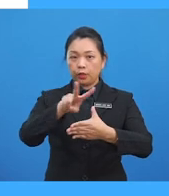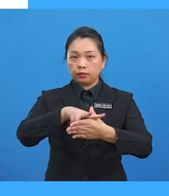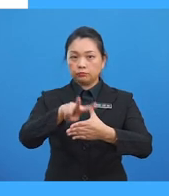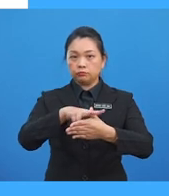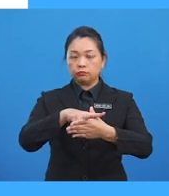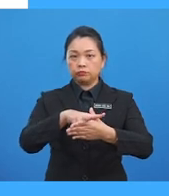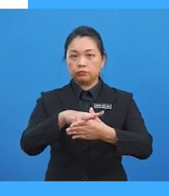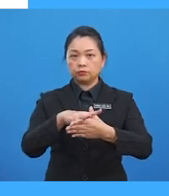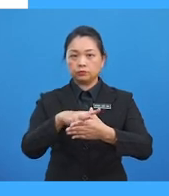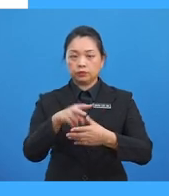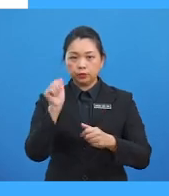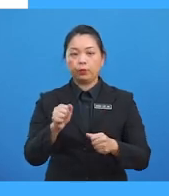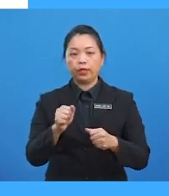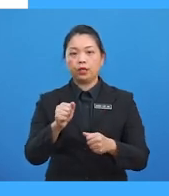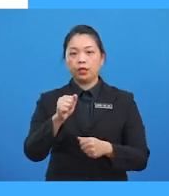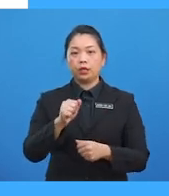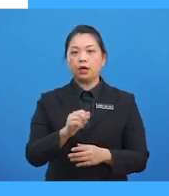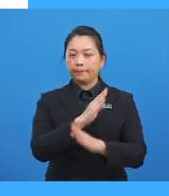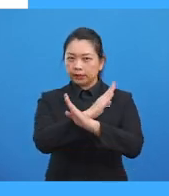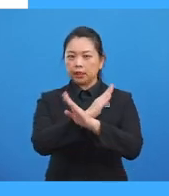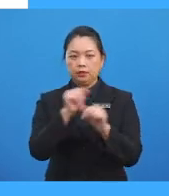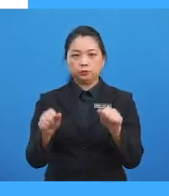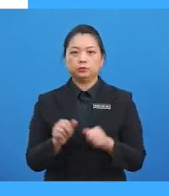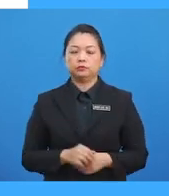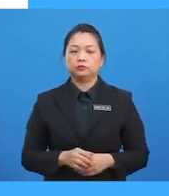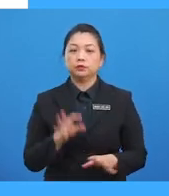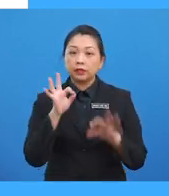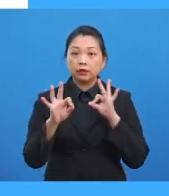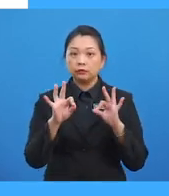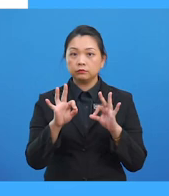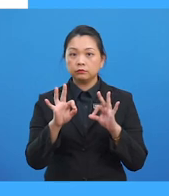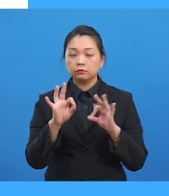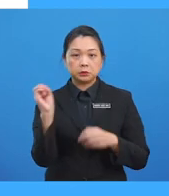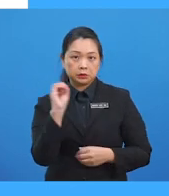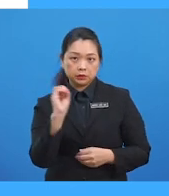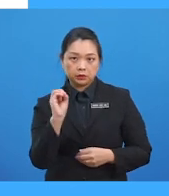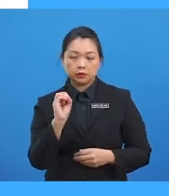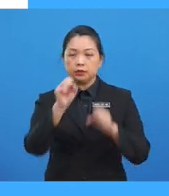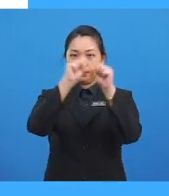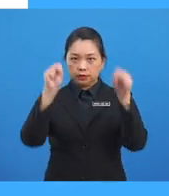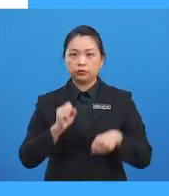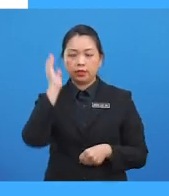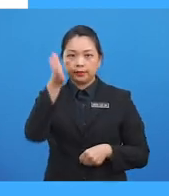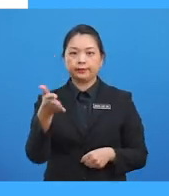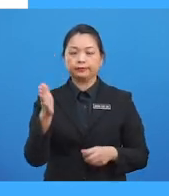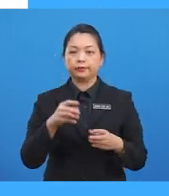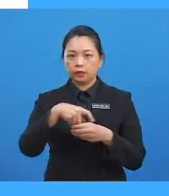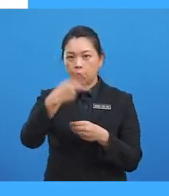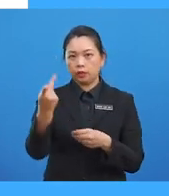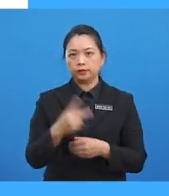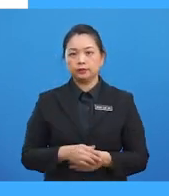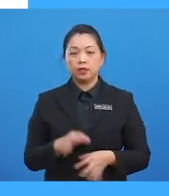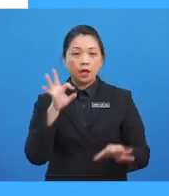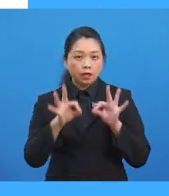dibuka untuk bangkangan. Kelima, jika tiada bangkangan, sijil pendaftaran dikeluarkan. Yang